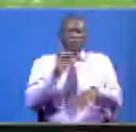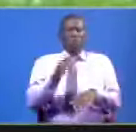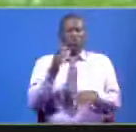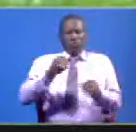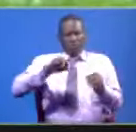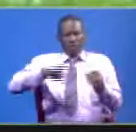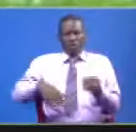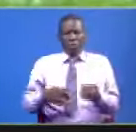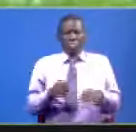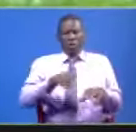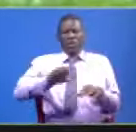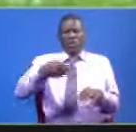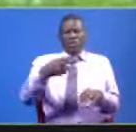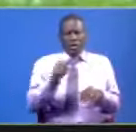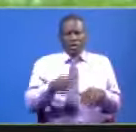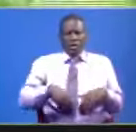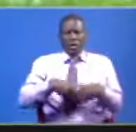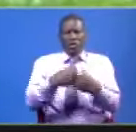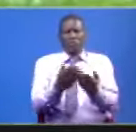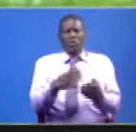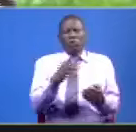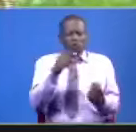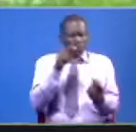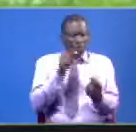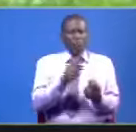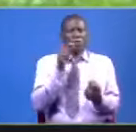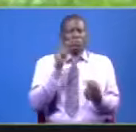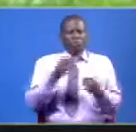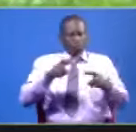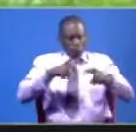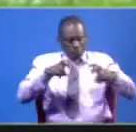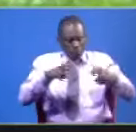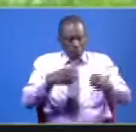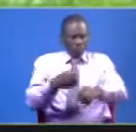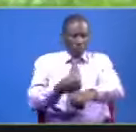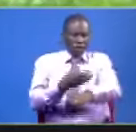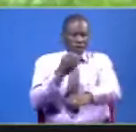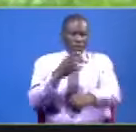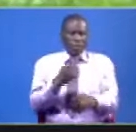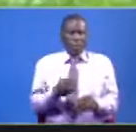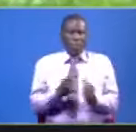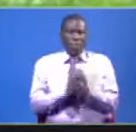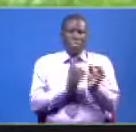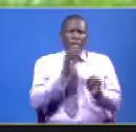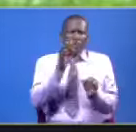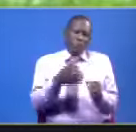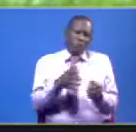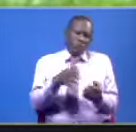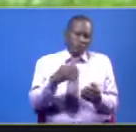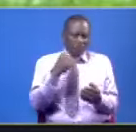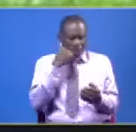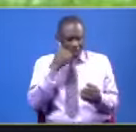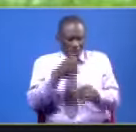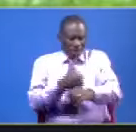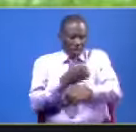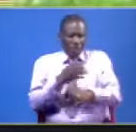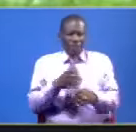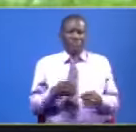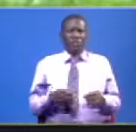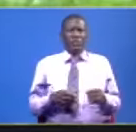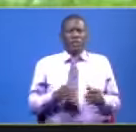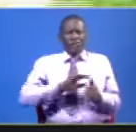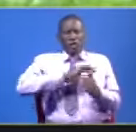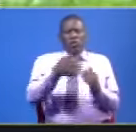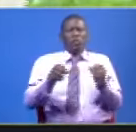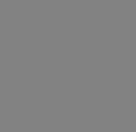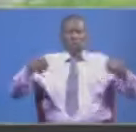kuchelewa. Chini ya SHA inakupatia nafasi kwenda kupimwa, kwenda kuchunguzwa. Na iwapo mpatikana hali yako si nzuri, hiyo insurance